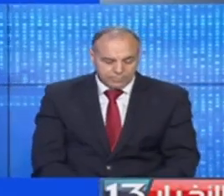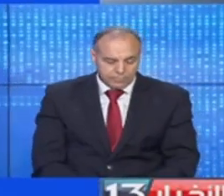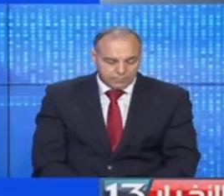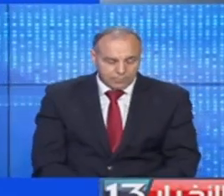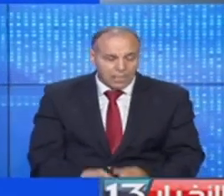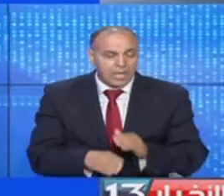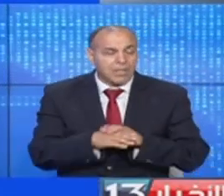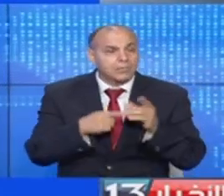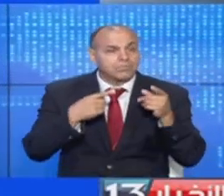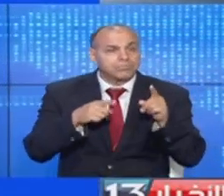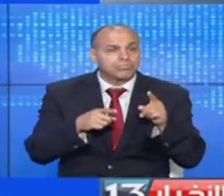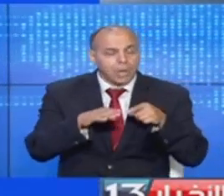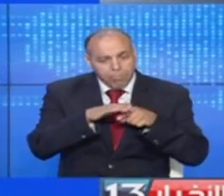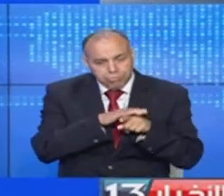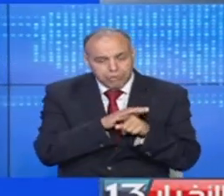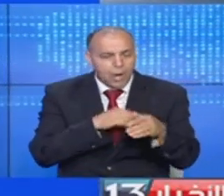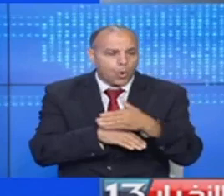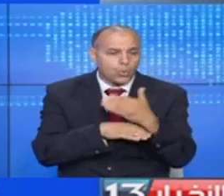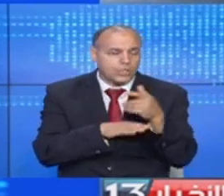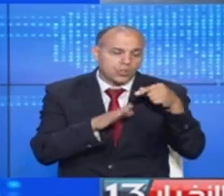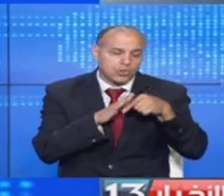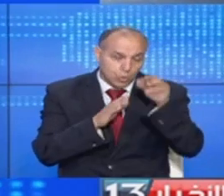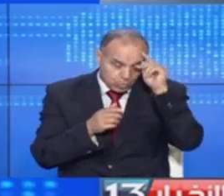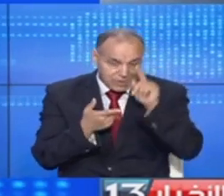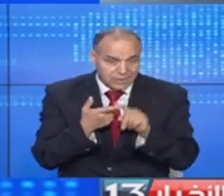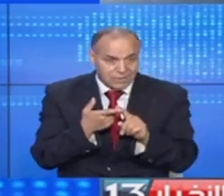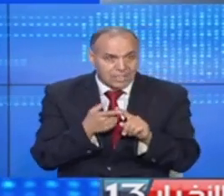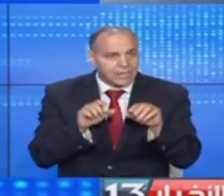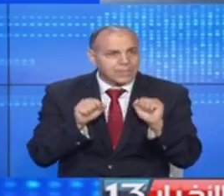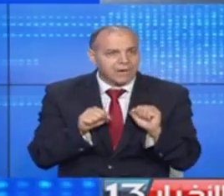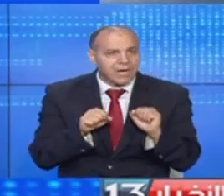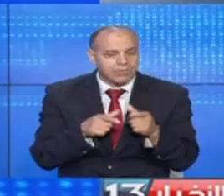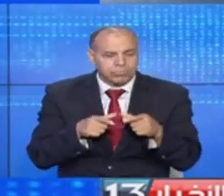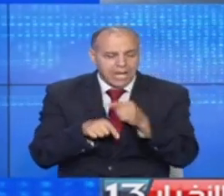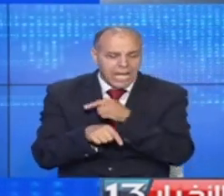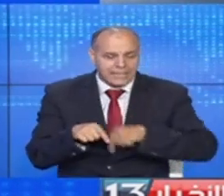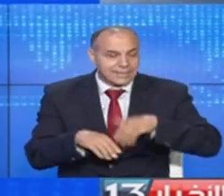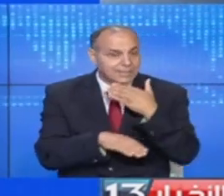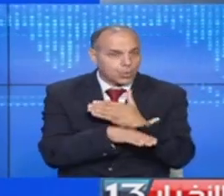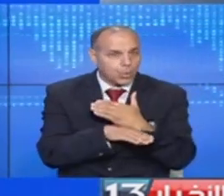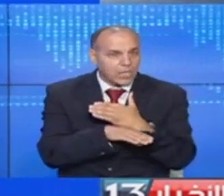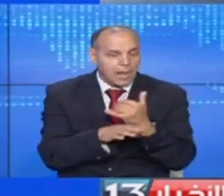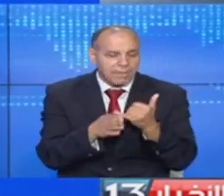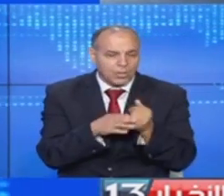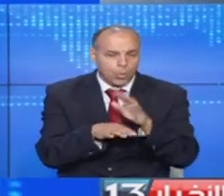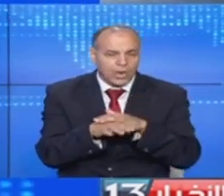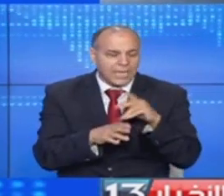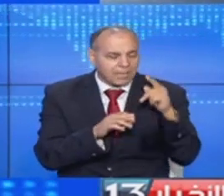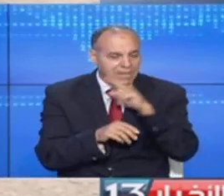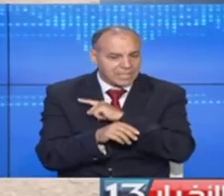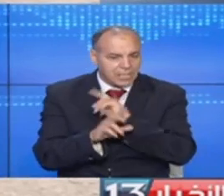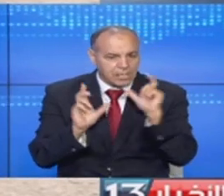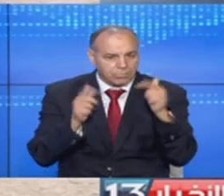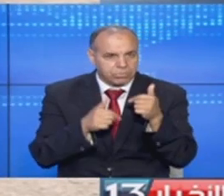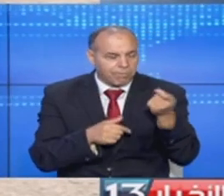اطار تصدير عمليه التهريب على الحدود الجنوبيه للبلاد تمكنت فرقه الحرس الديواني جميله من ولايه مدنين من